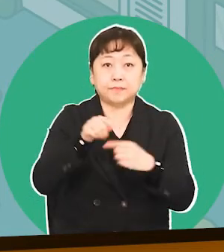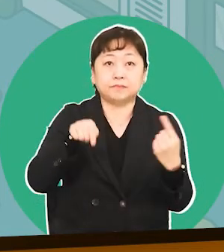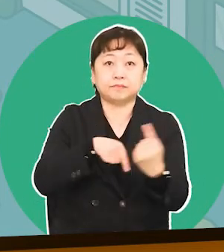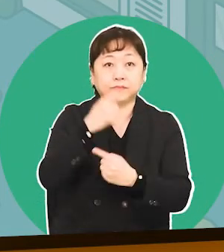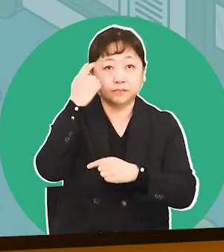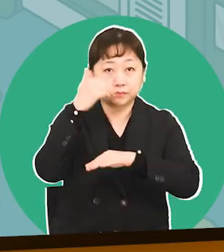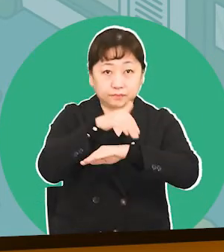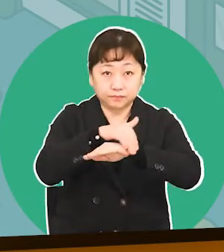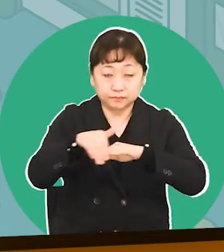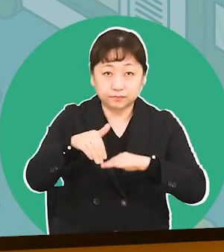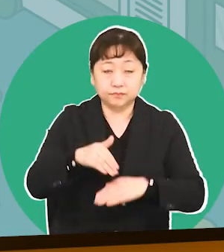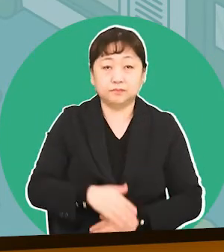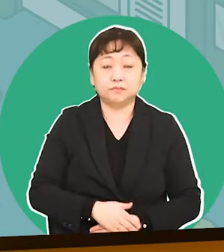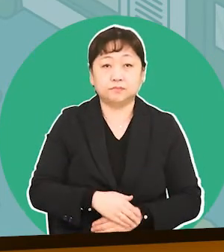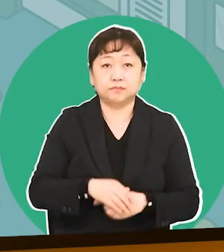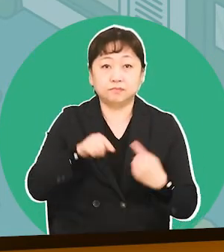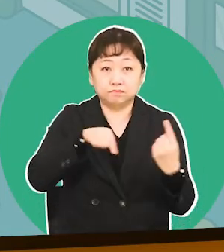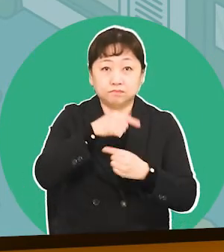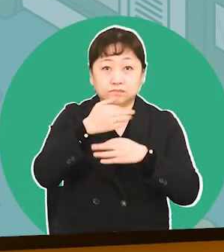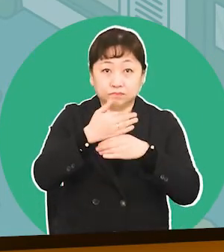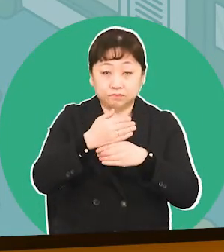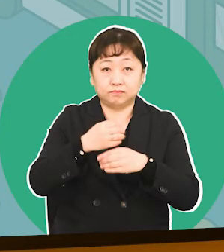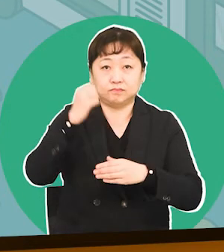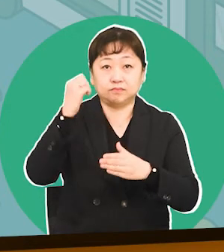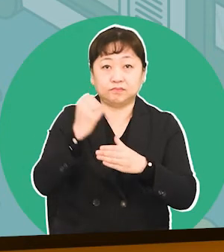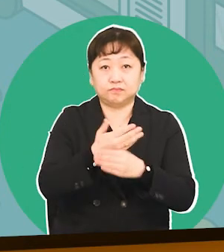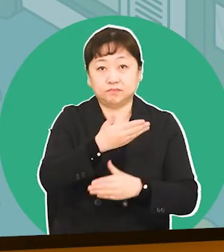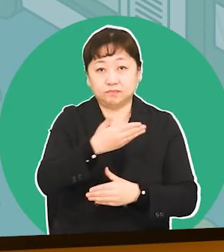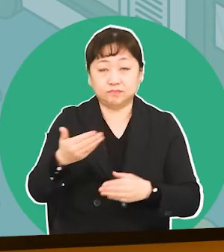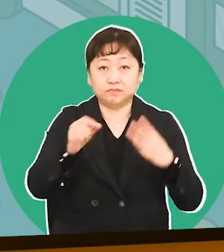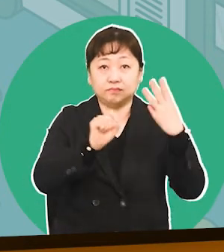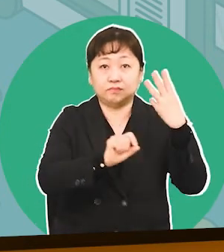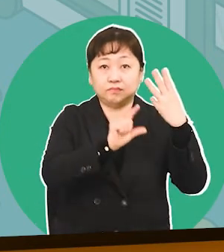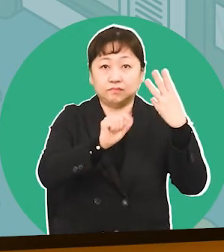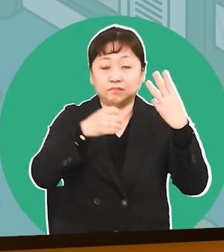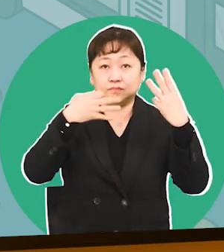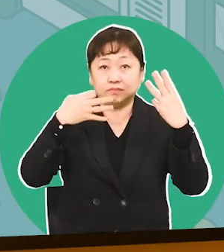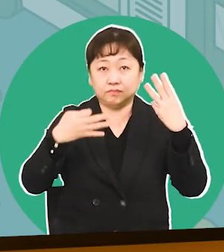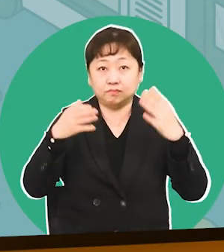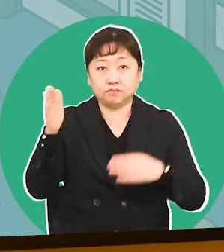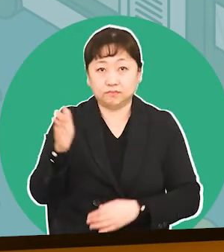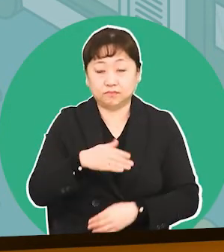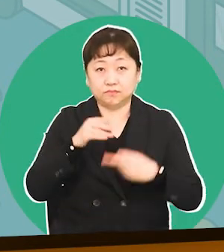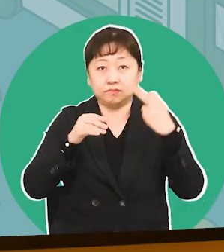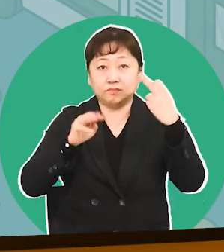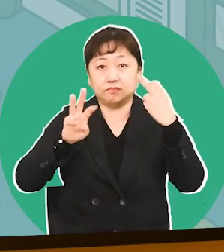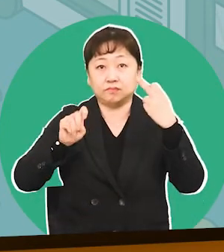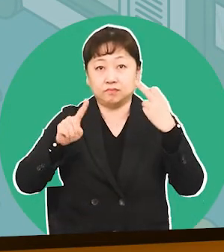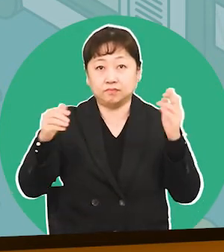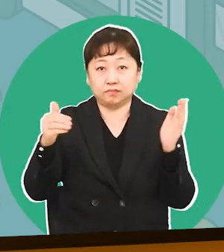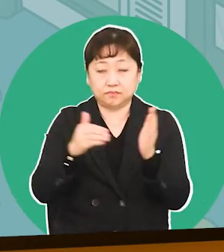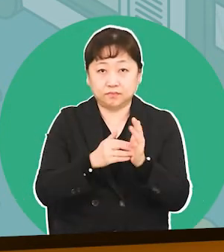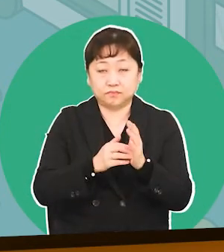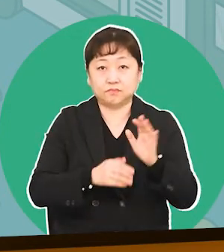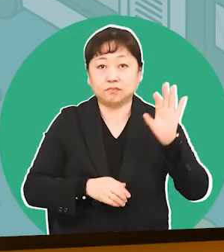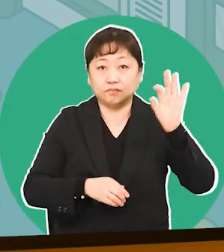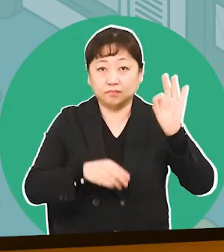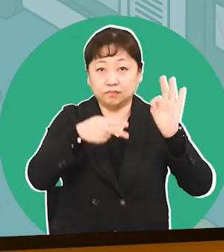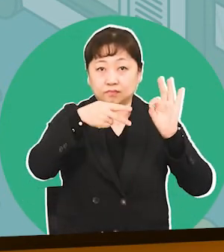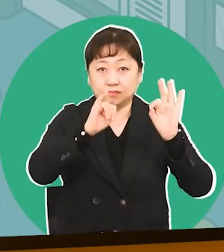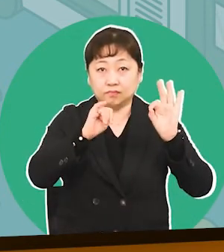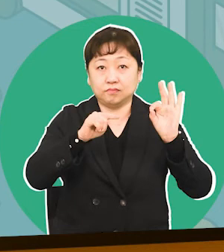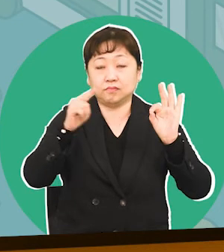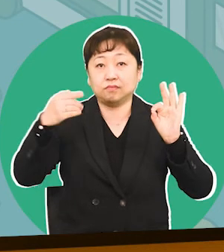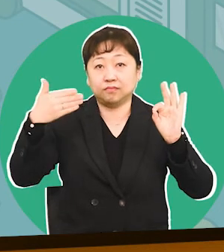운영할 예정이고요 운영 일시 는 안양천 은 3월 14일부터 12월 31일까지 오전